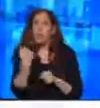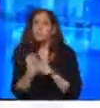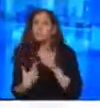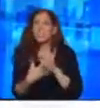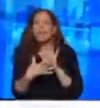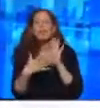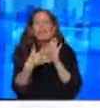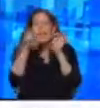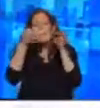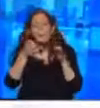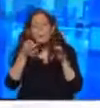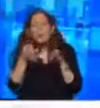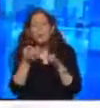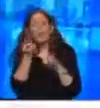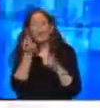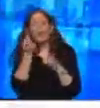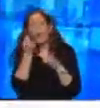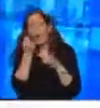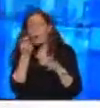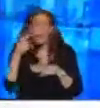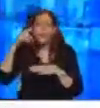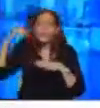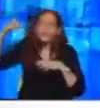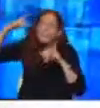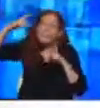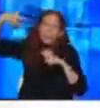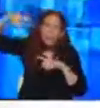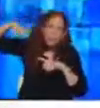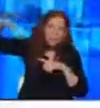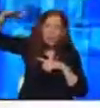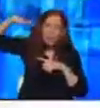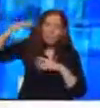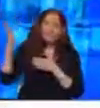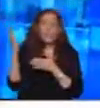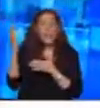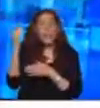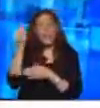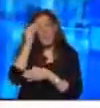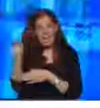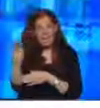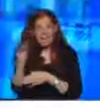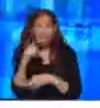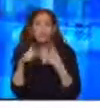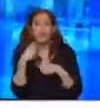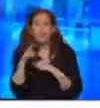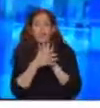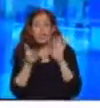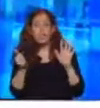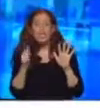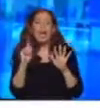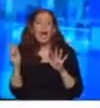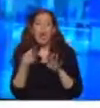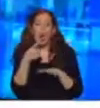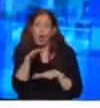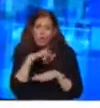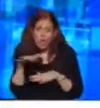היא בודקת בדיוק מה בעלויות ותצלומי אוויר, והכריזה בשנת 2016 על כל שטח השכונה כאדמות מדינה. הכריזה